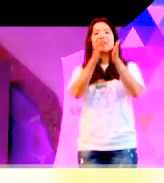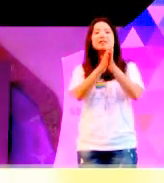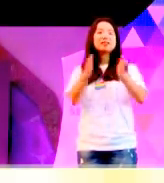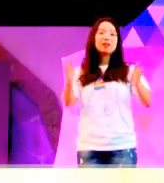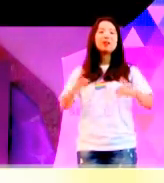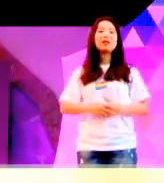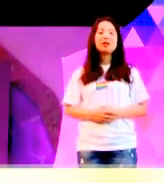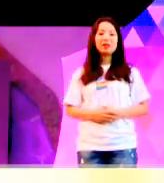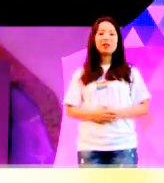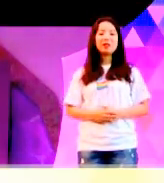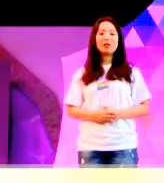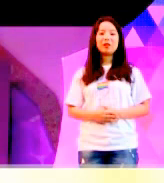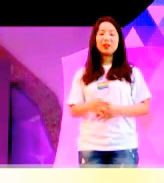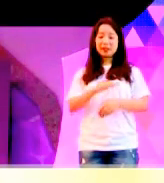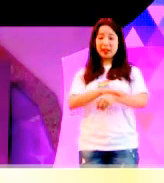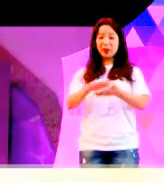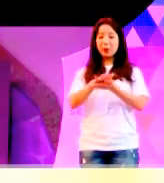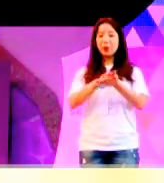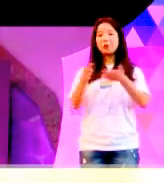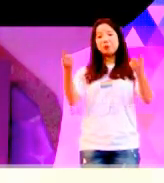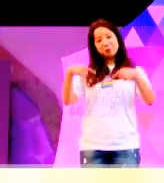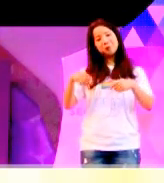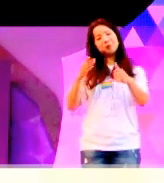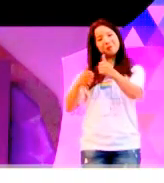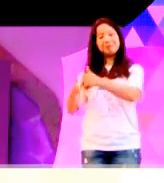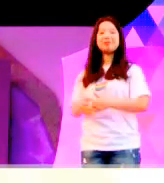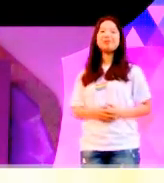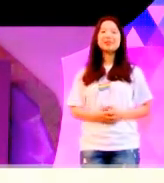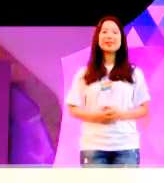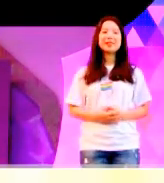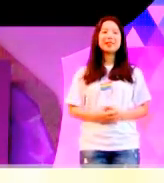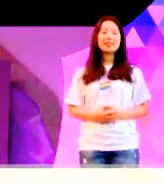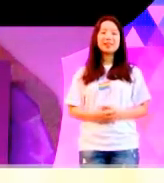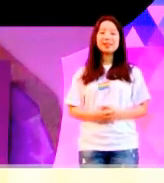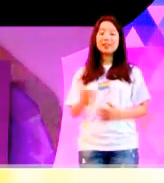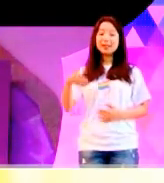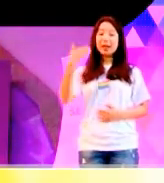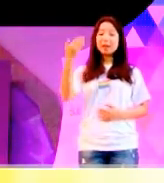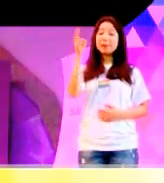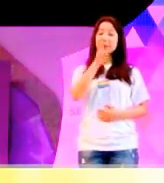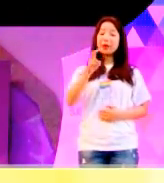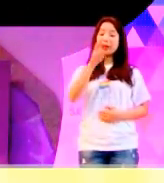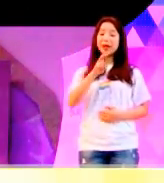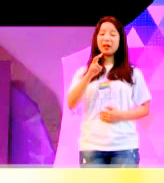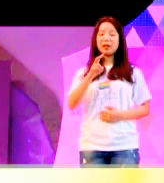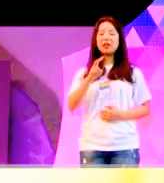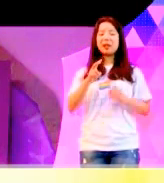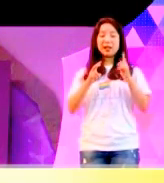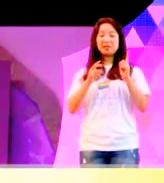네. 놀러 오시고 하면 좋겠습니다. 다음 전 노래 부르고 내려갈